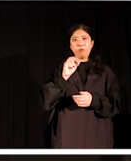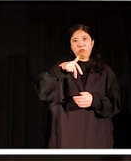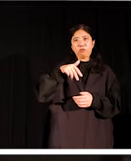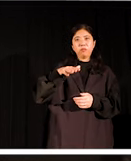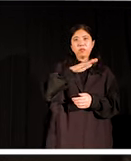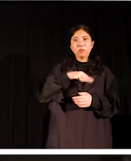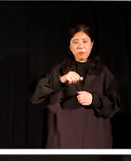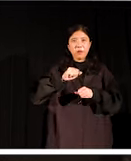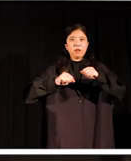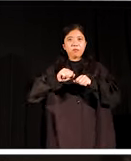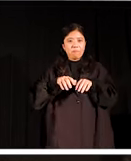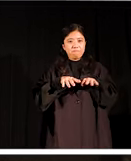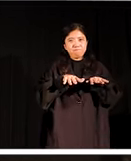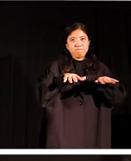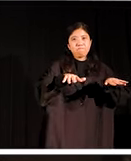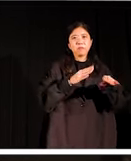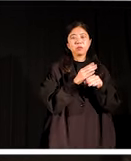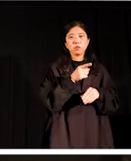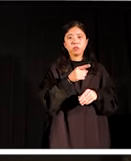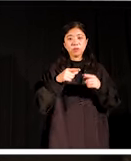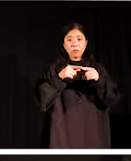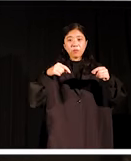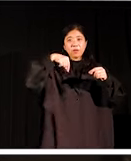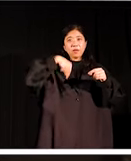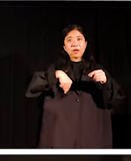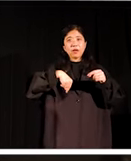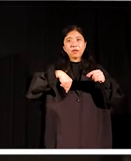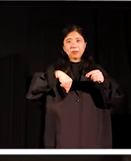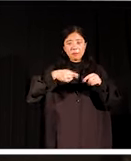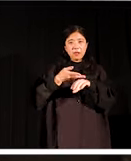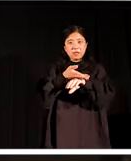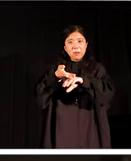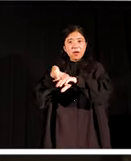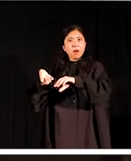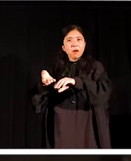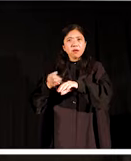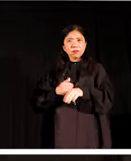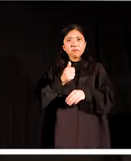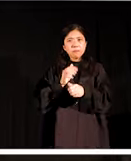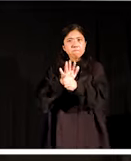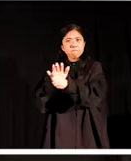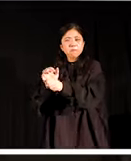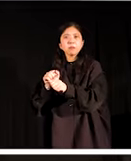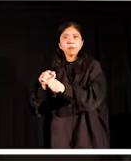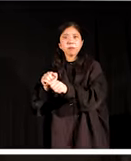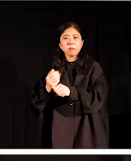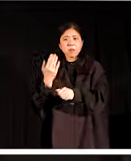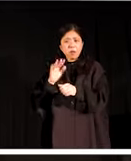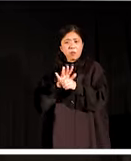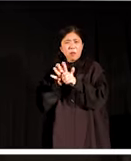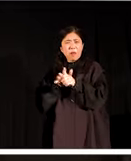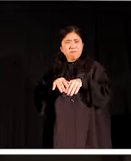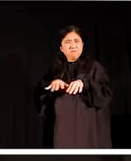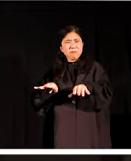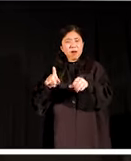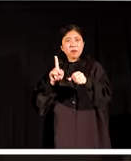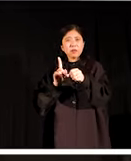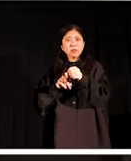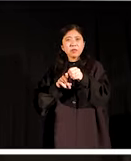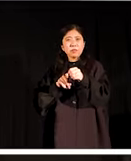国にも活動を広げていますし日本国内では離島僻地の医療支援ですとかあとはコロナの感染で大変な時期はあの